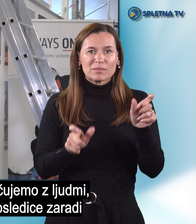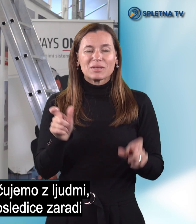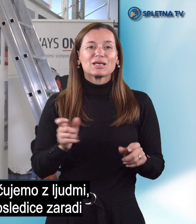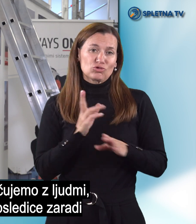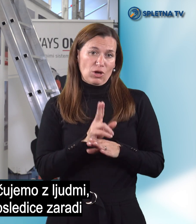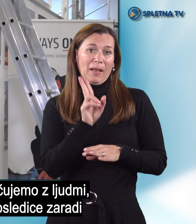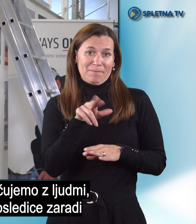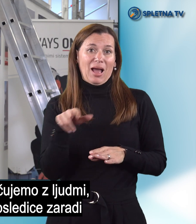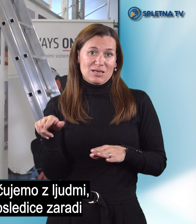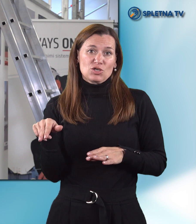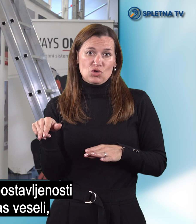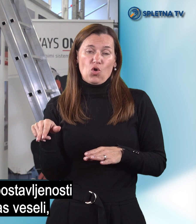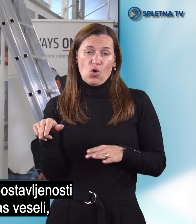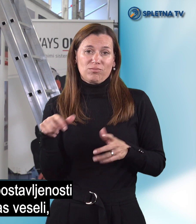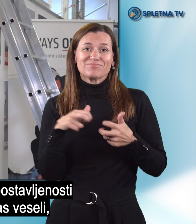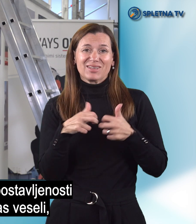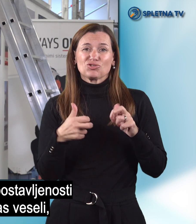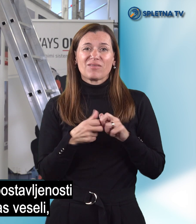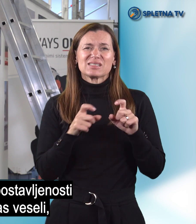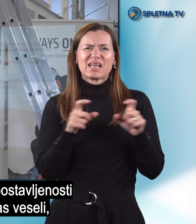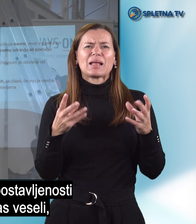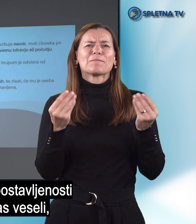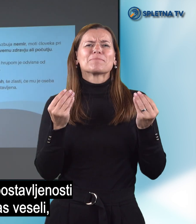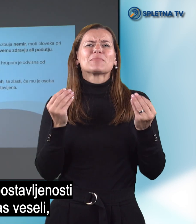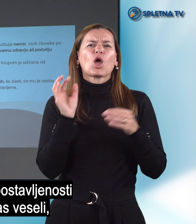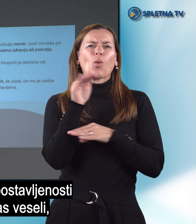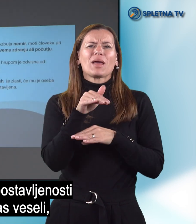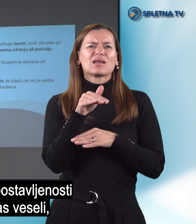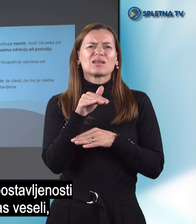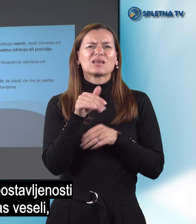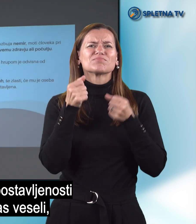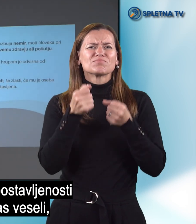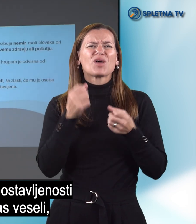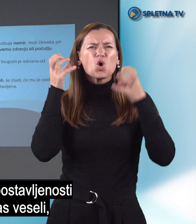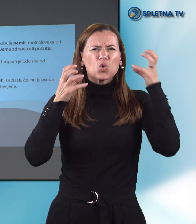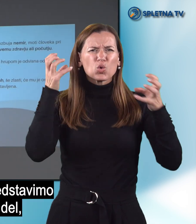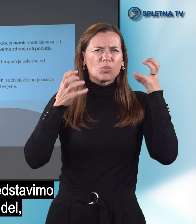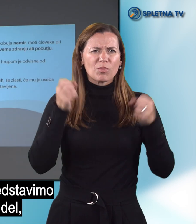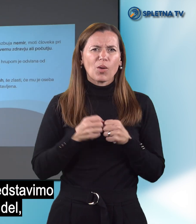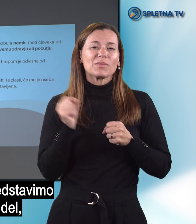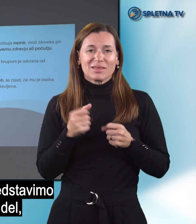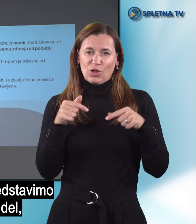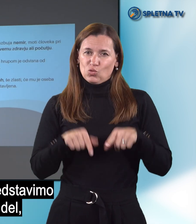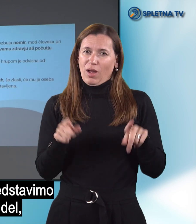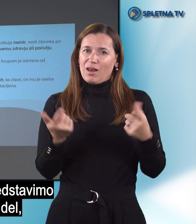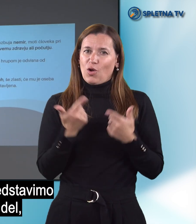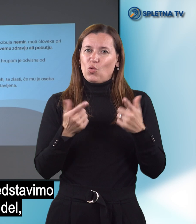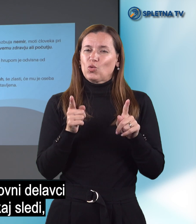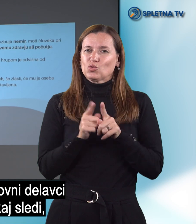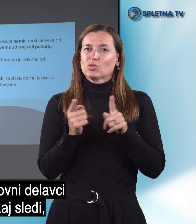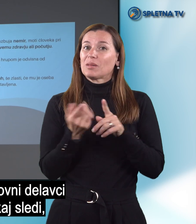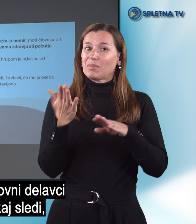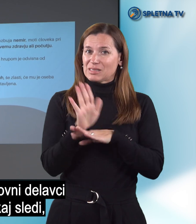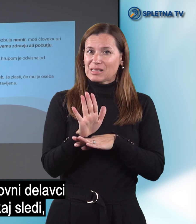so že utrpeli posledice zaradi prekomerne izpostavljenosti hrupov, in nas veseli, da lahko predstavimo tudi ta del,